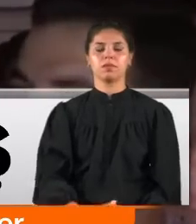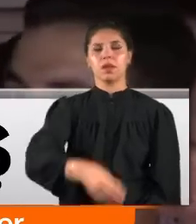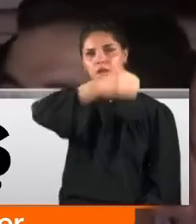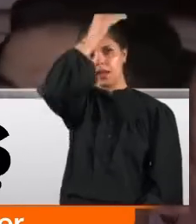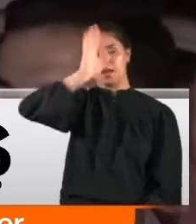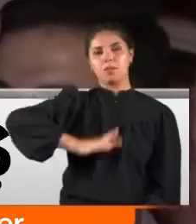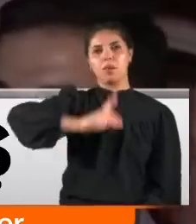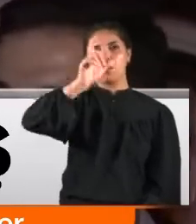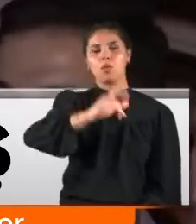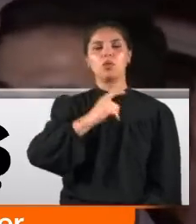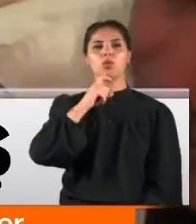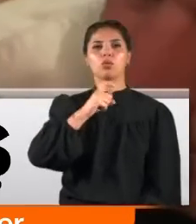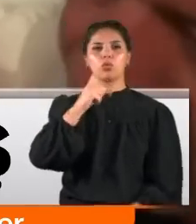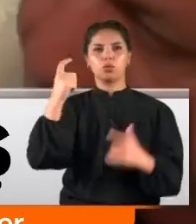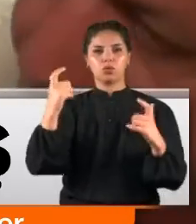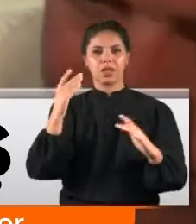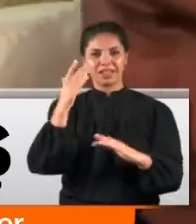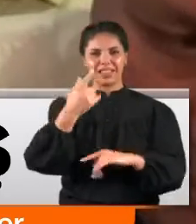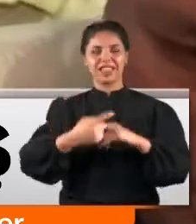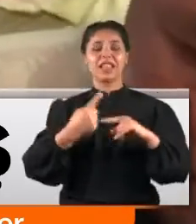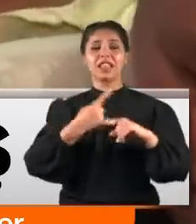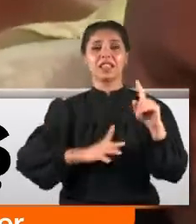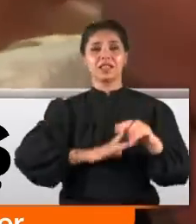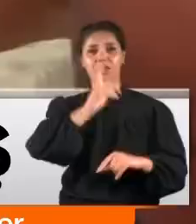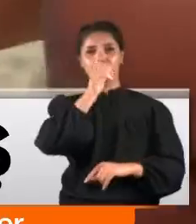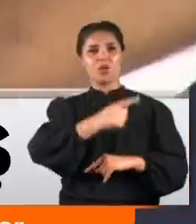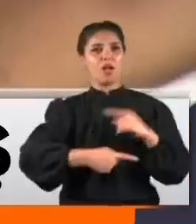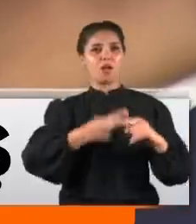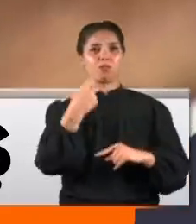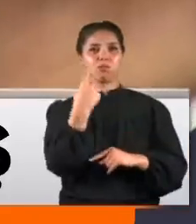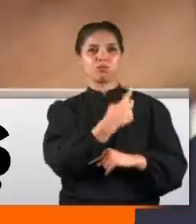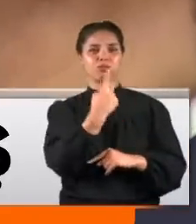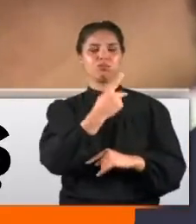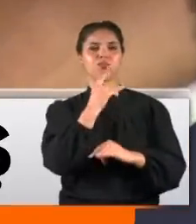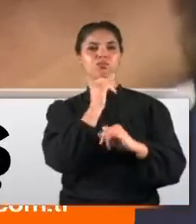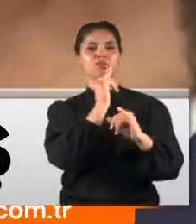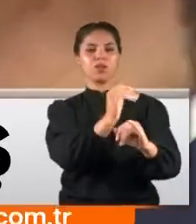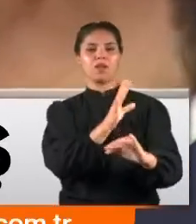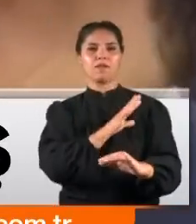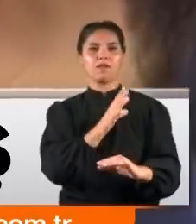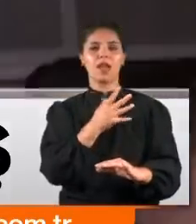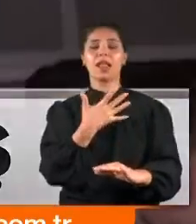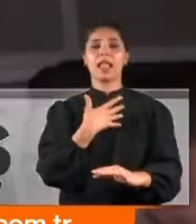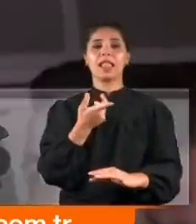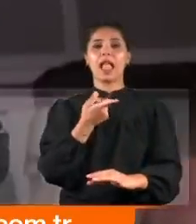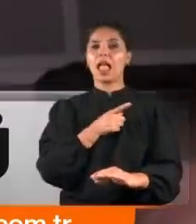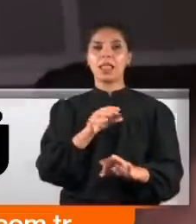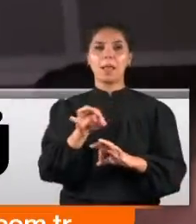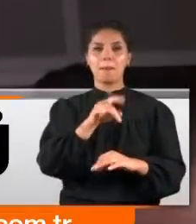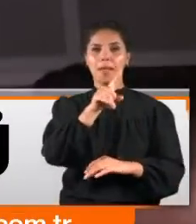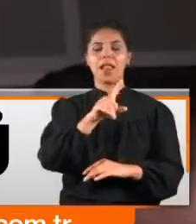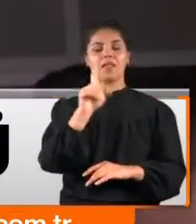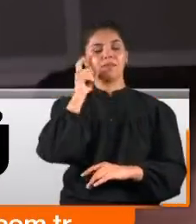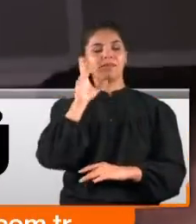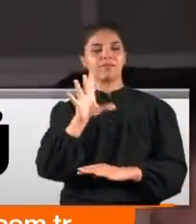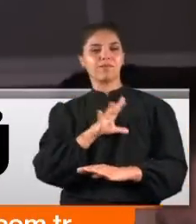Tunceli ziyaretinde Kılıçdaroğlu'nun akrabalarından veto yedi. Ancak tavşan aday formülünden de vazgeçmedi. Doğruları konuşan